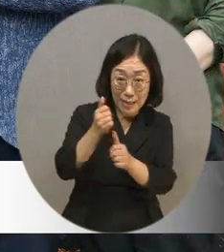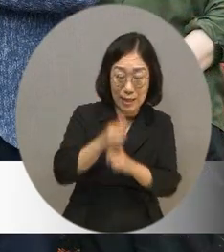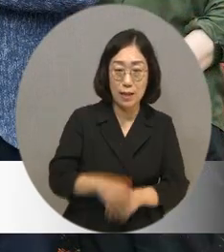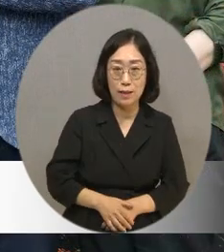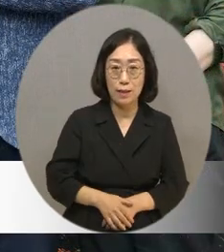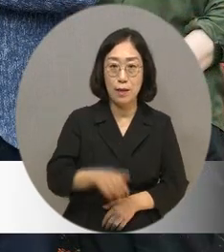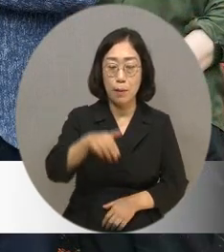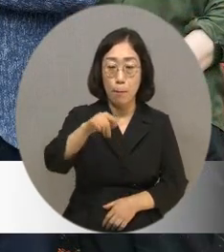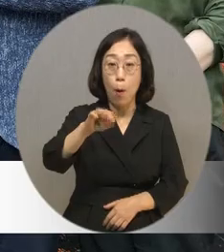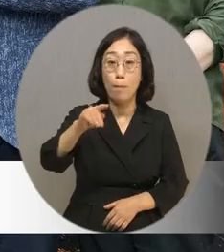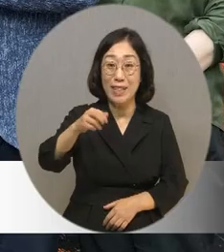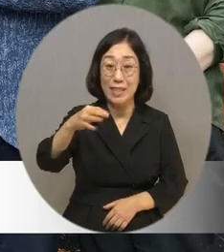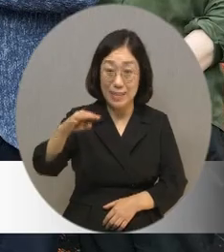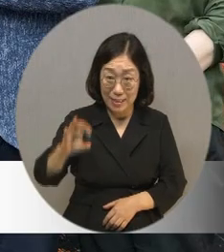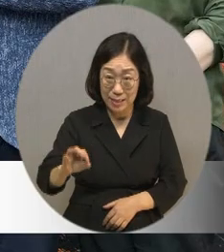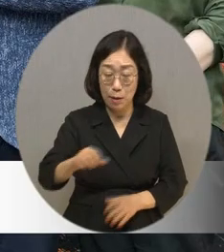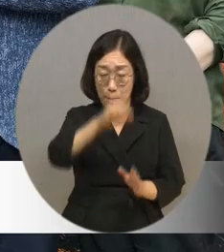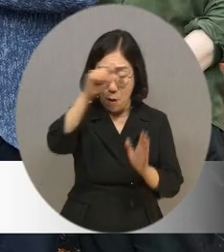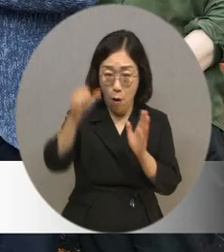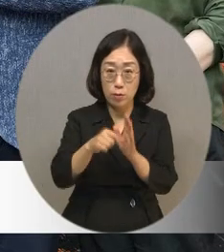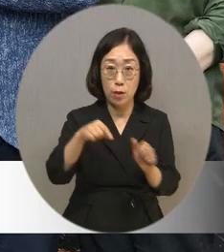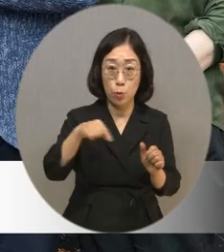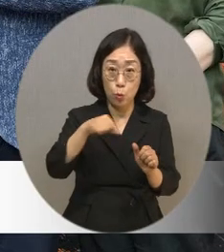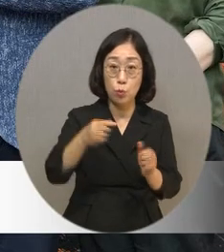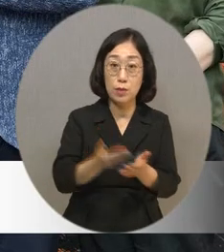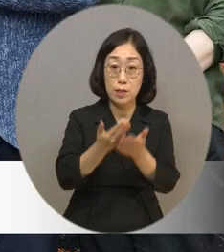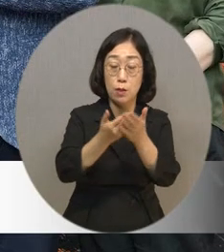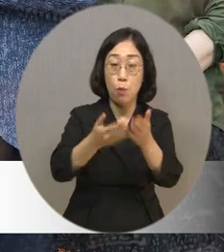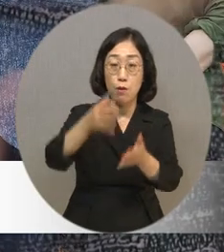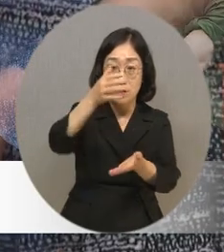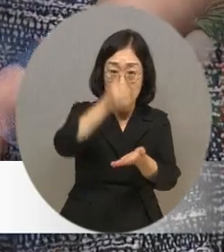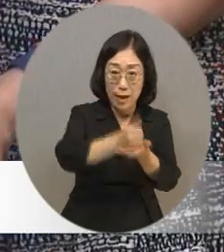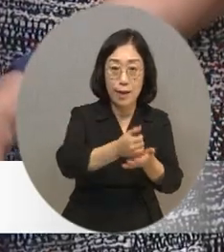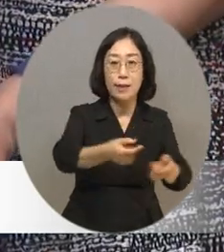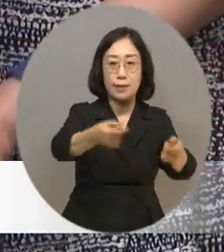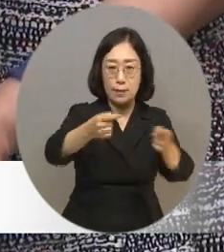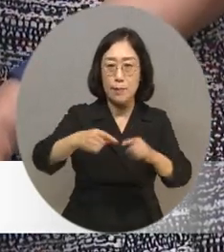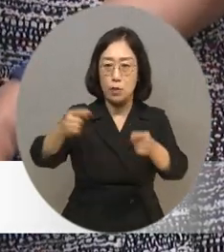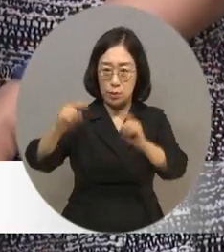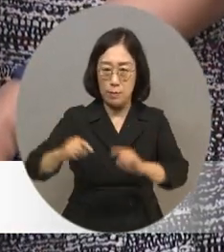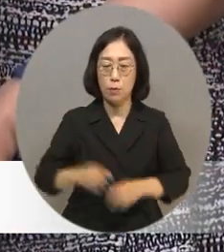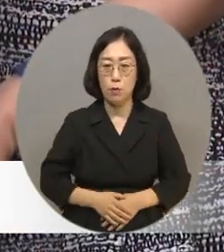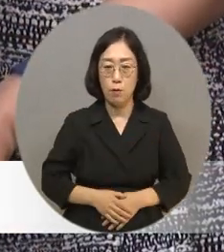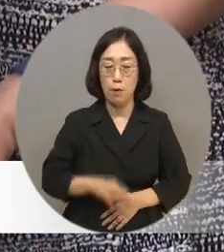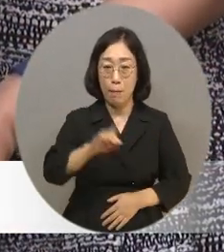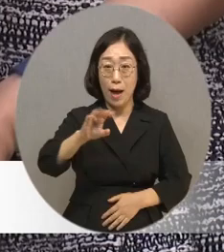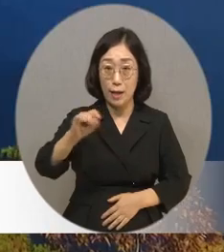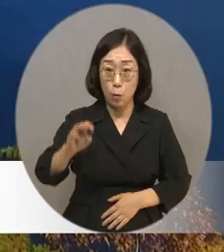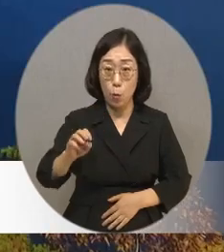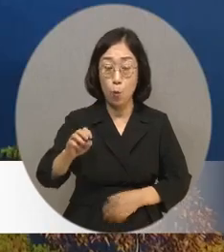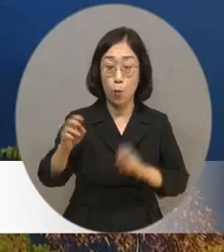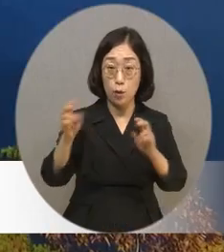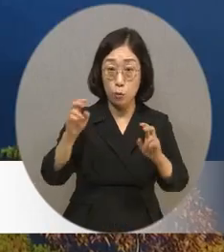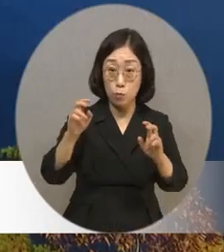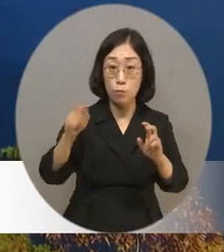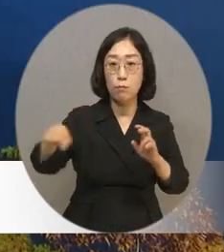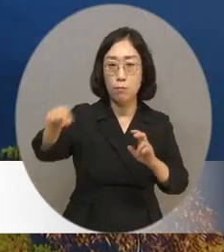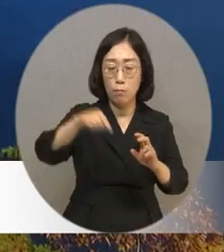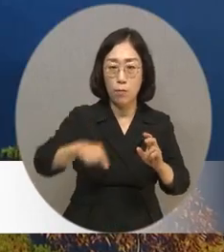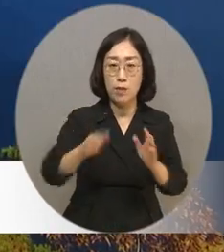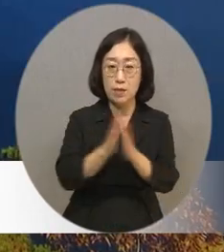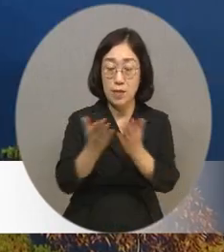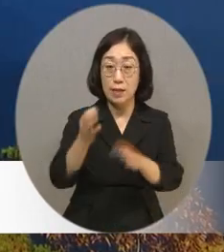범희승 전남인재 평생 교육 지흥 원장 등이 참석했습니다 바이오스마트 그룹은 도서